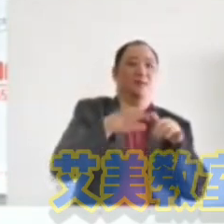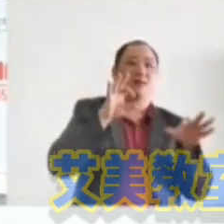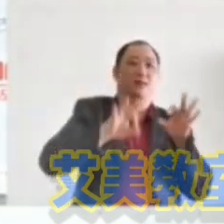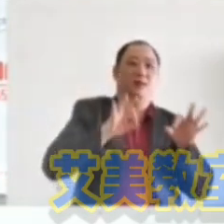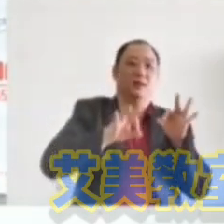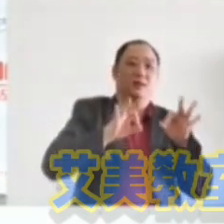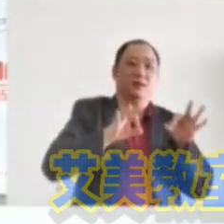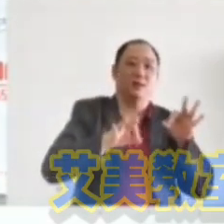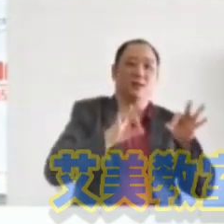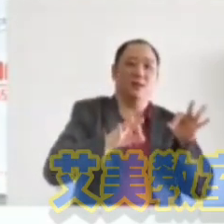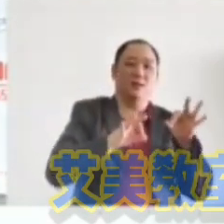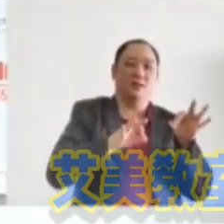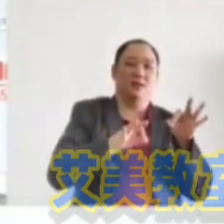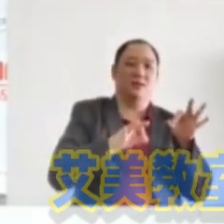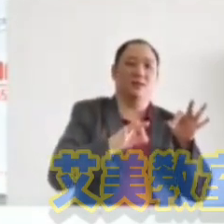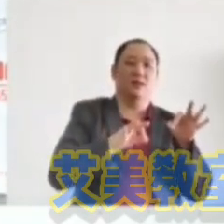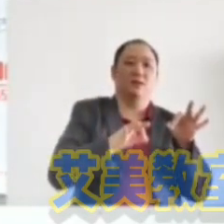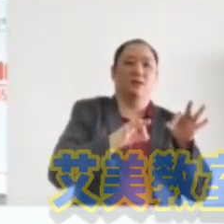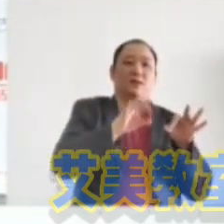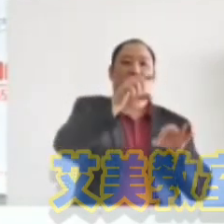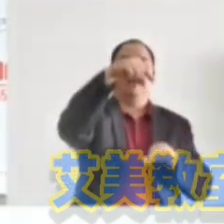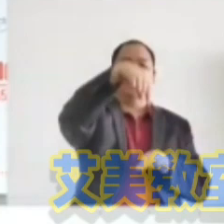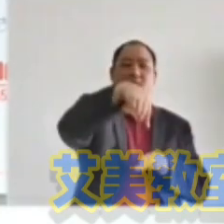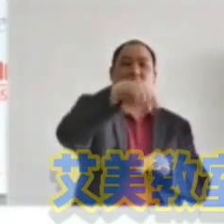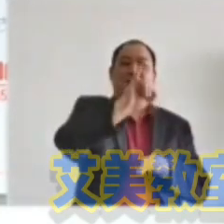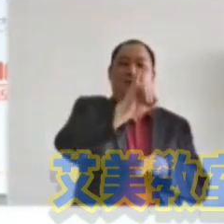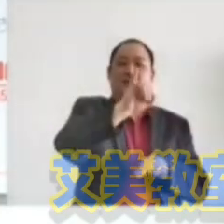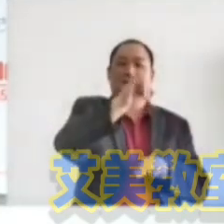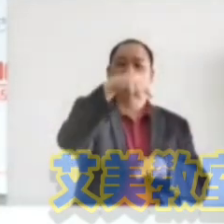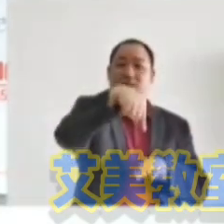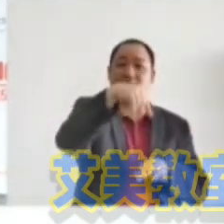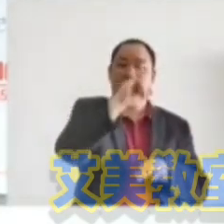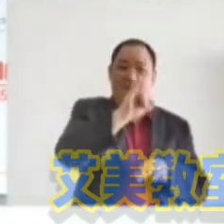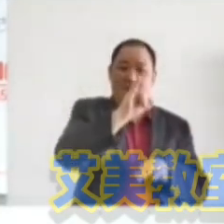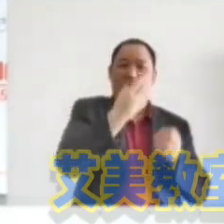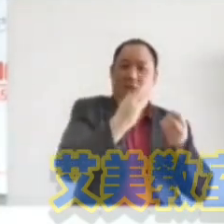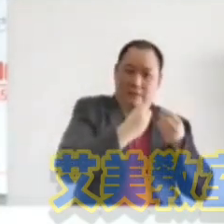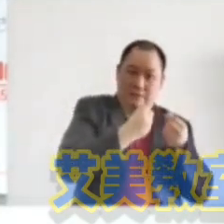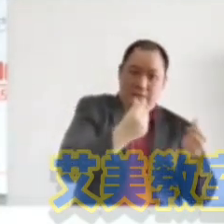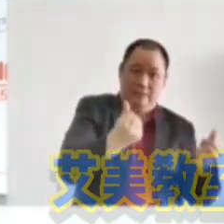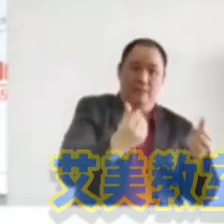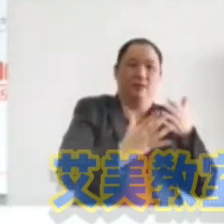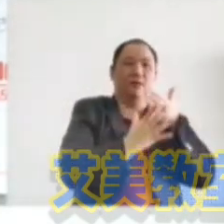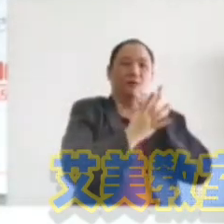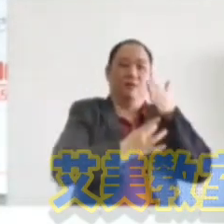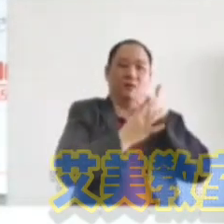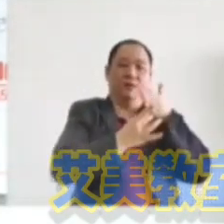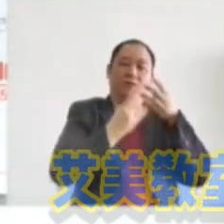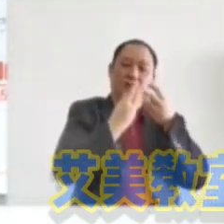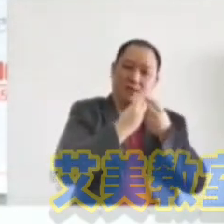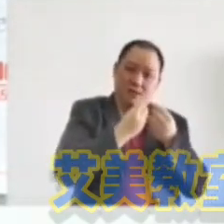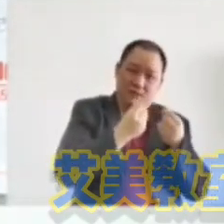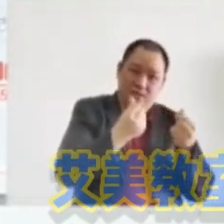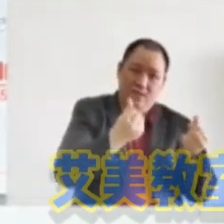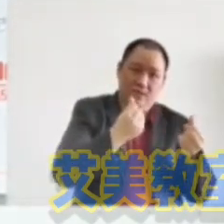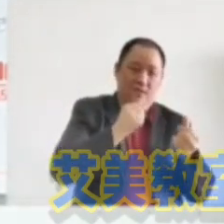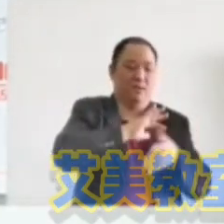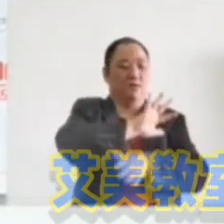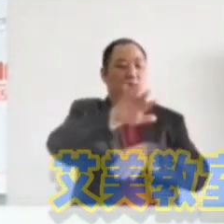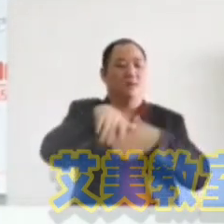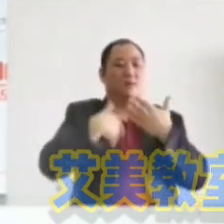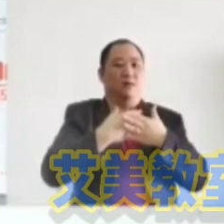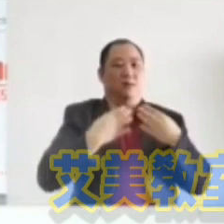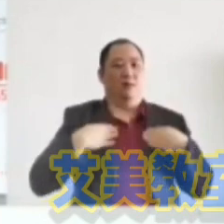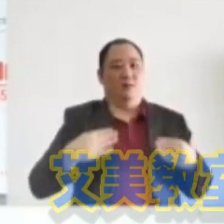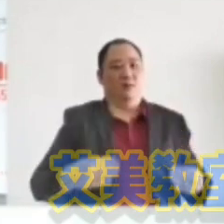就等着中风。那一人中风呢，全家就发疯了，对不对？所以我们一定要预